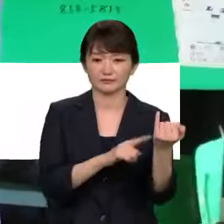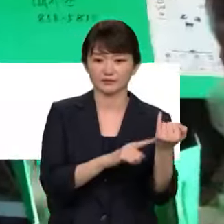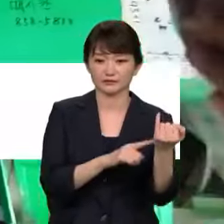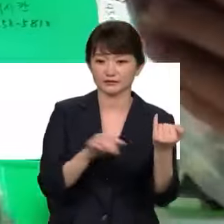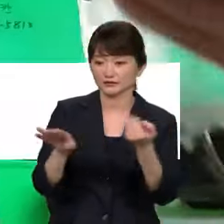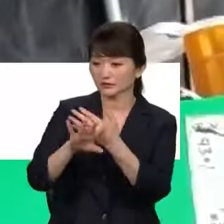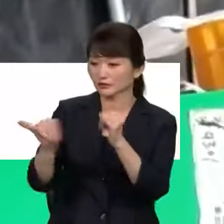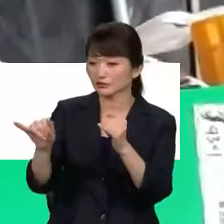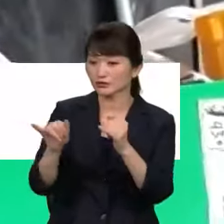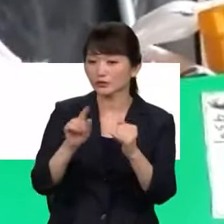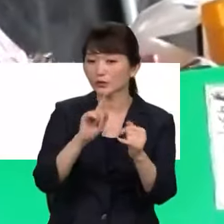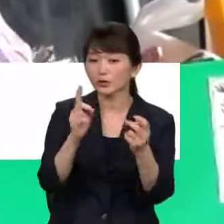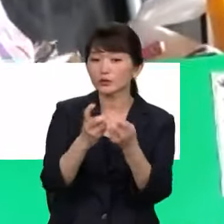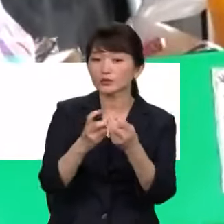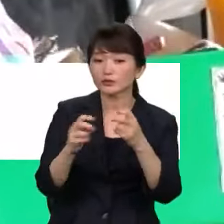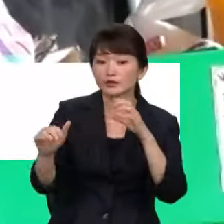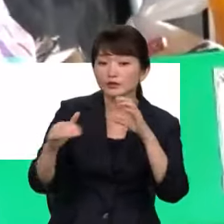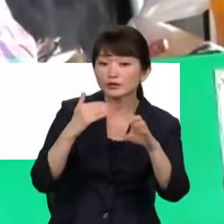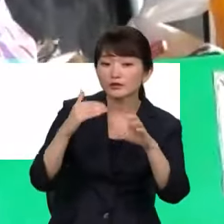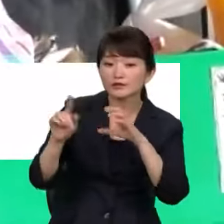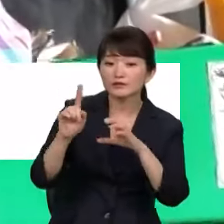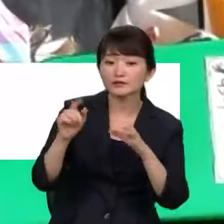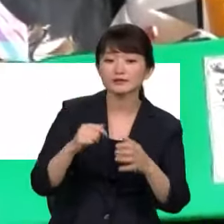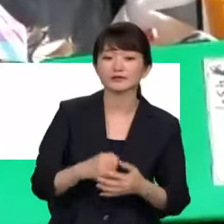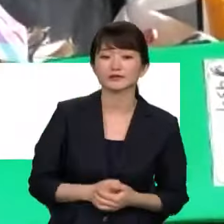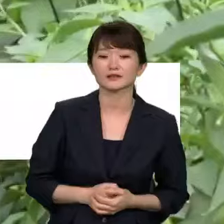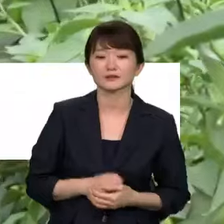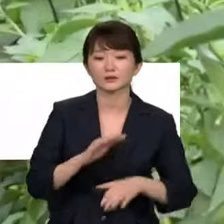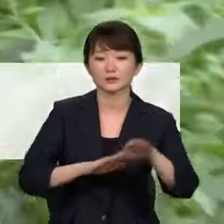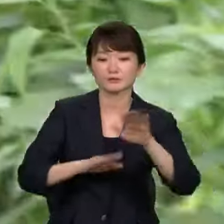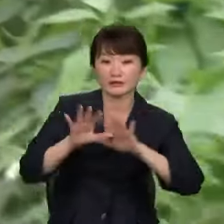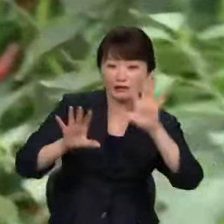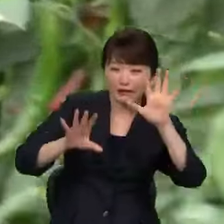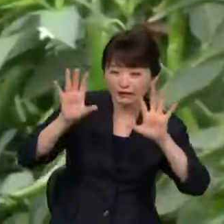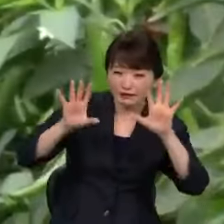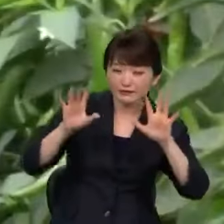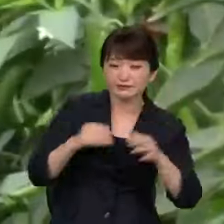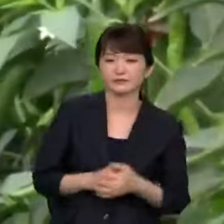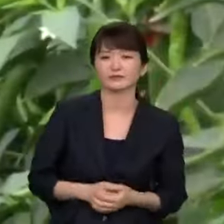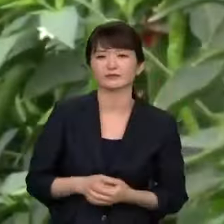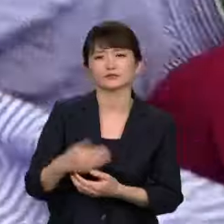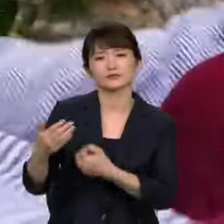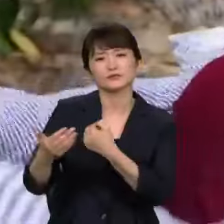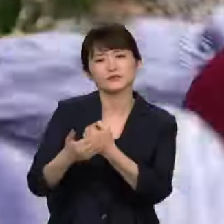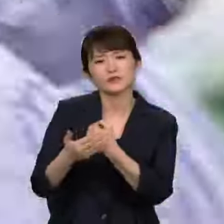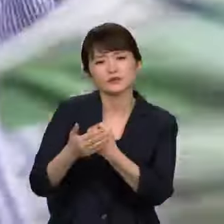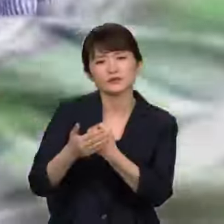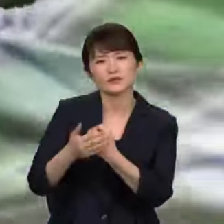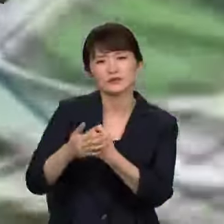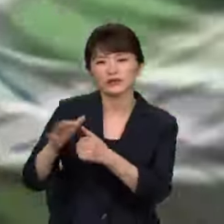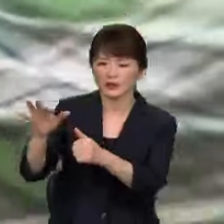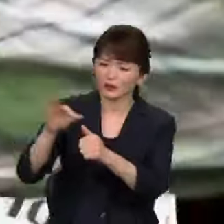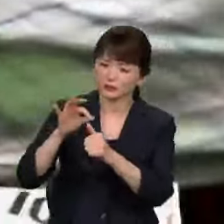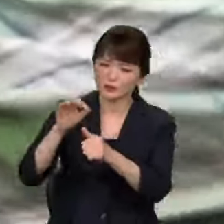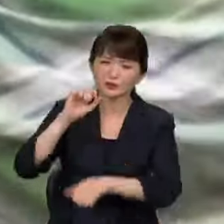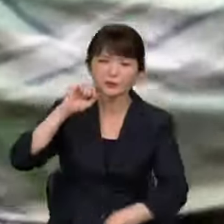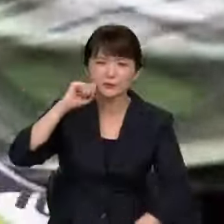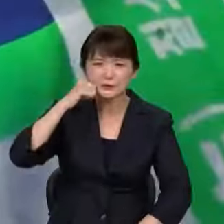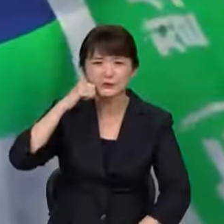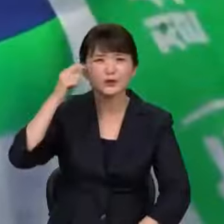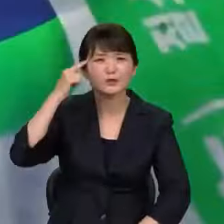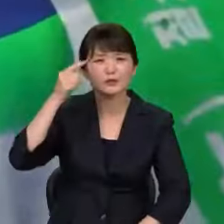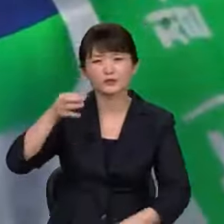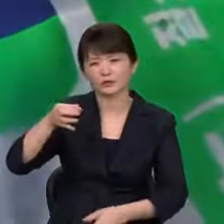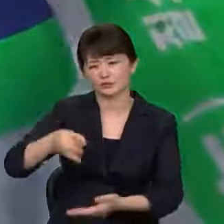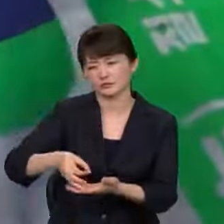뭔가 말로 제대만 나온다고. 도움이 많이 되지만 매번 고용하기도 어렵고 무엇보다